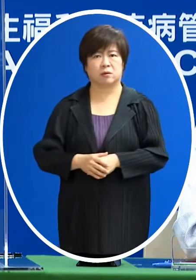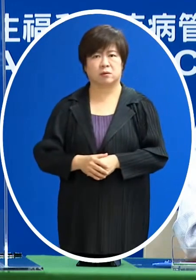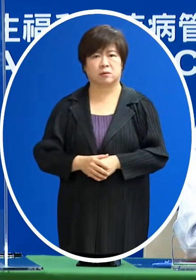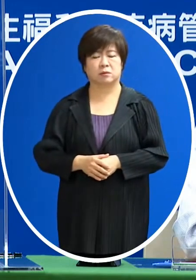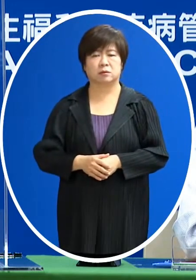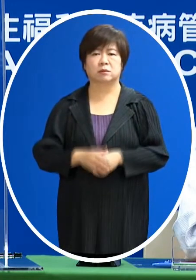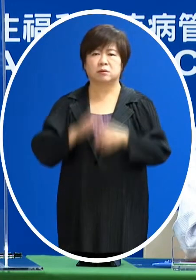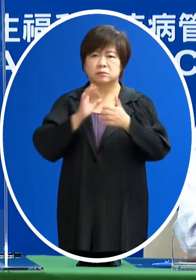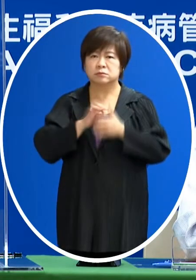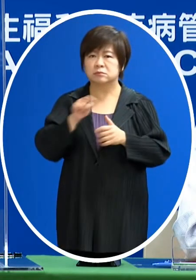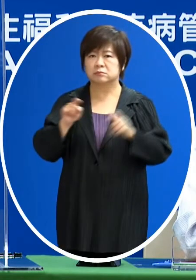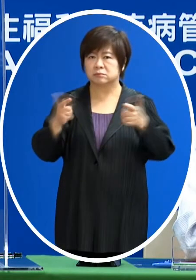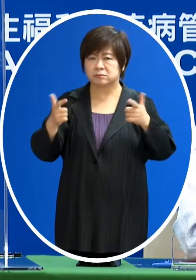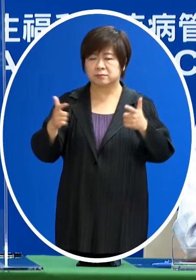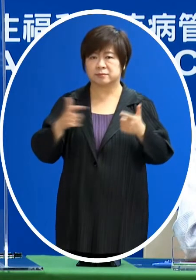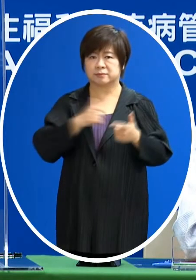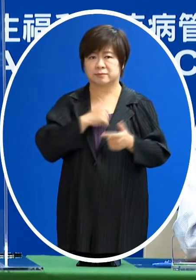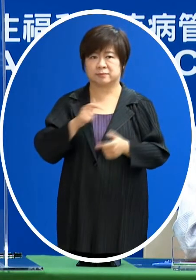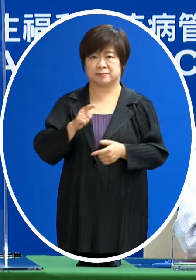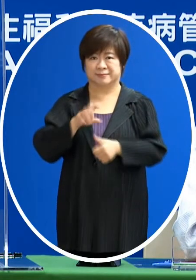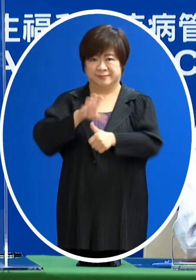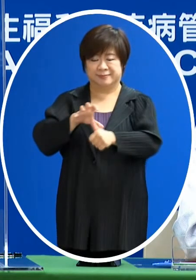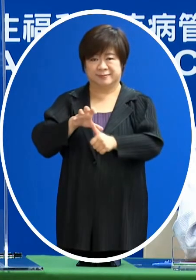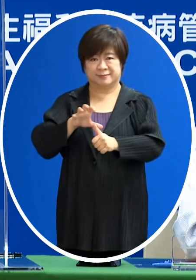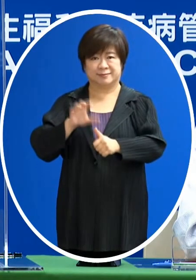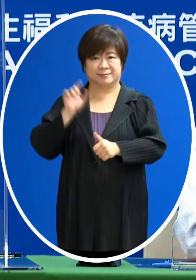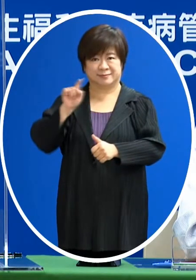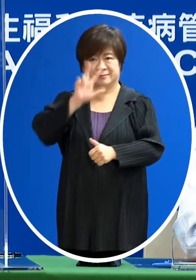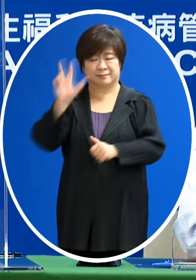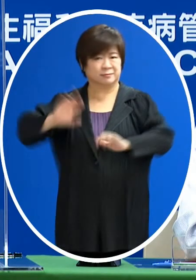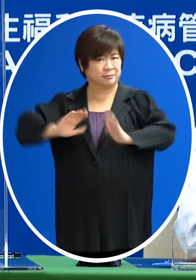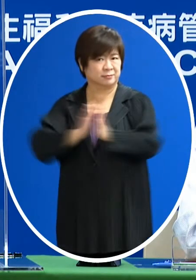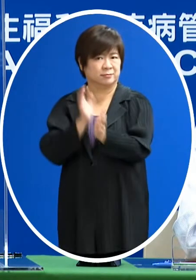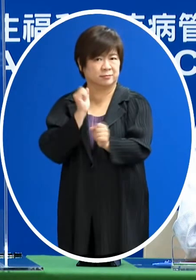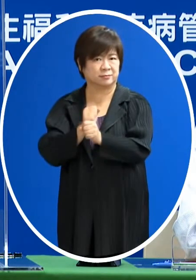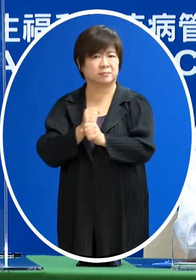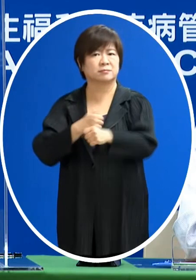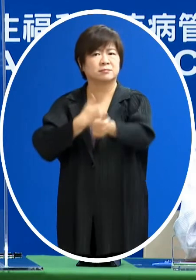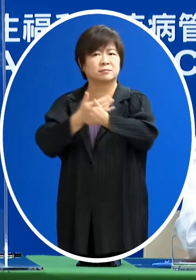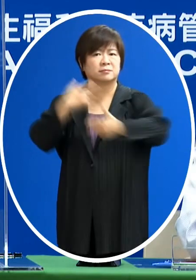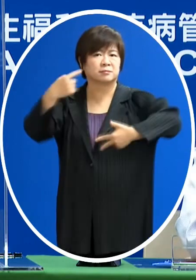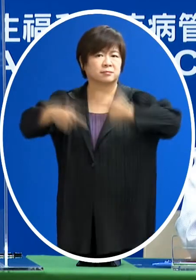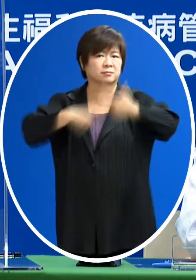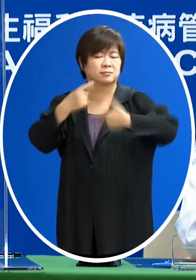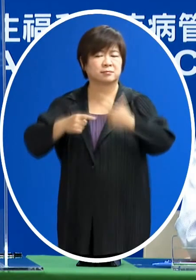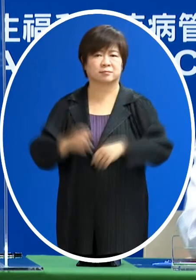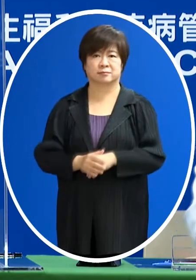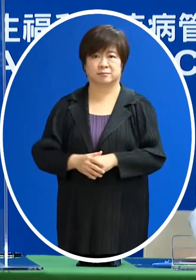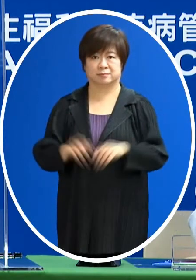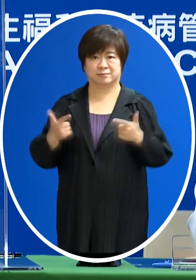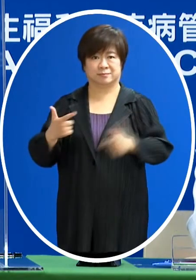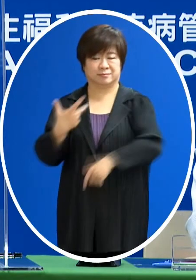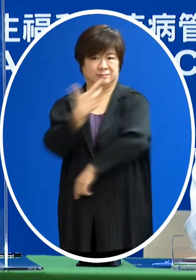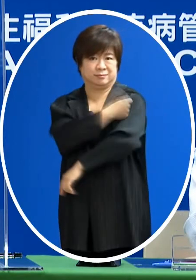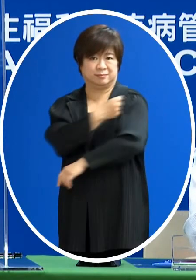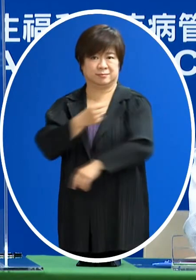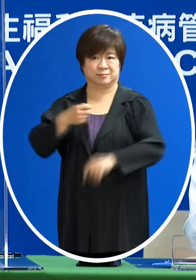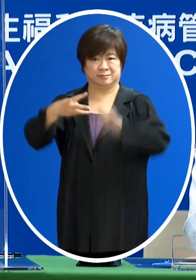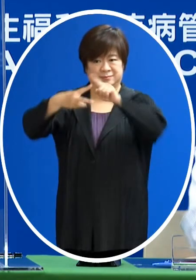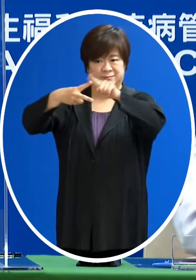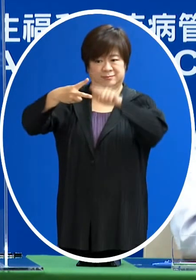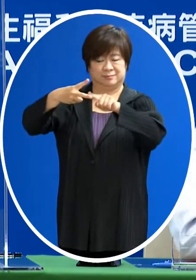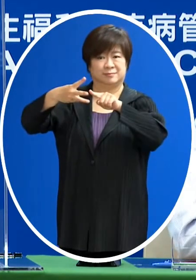我们并不是要求就是说当天就要做，我们是有一个礼拜的缓冲期，而且不是说要打完整的三